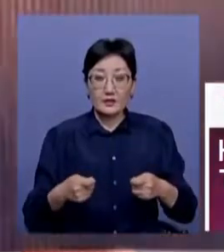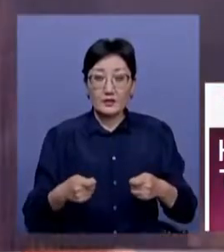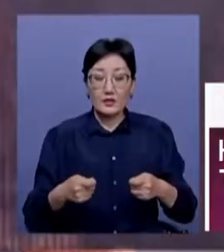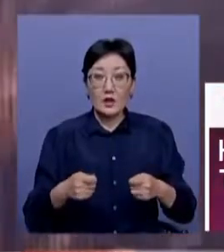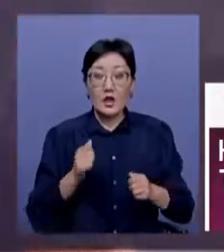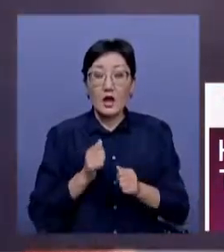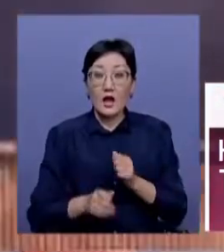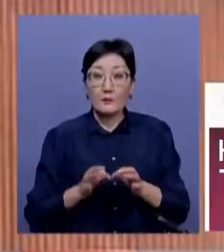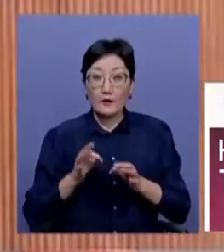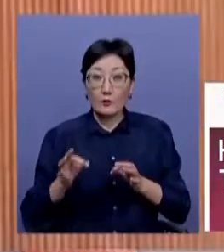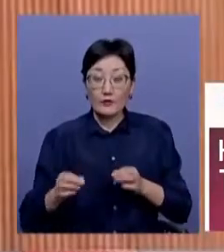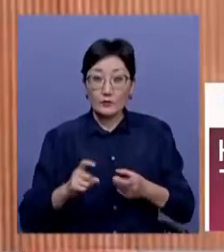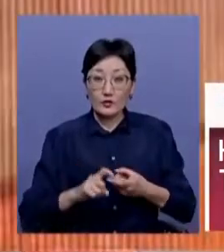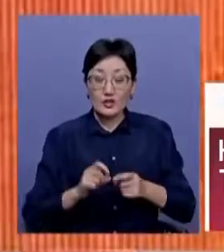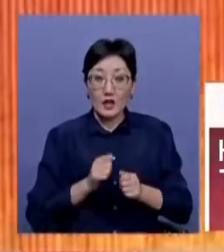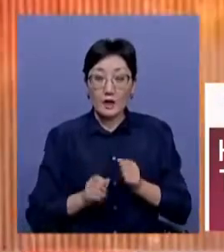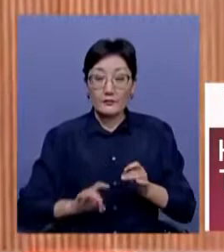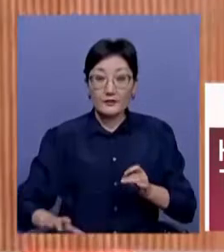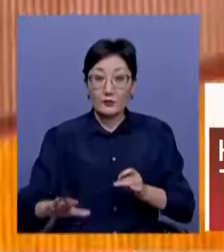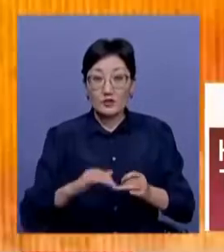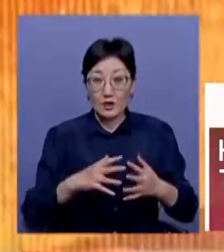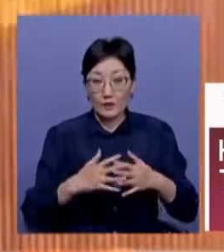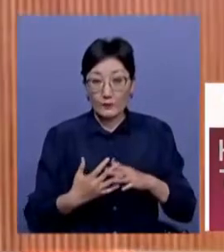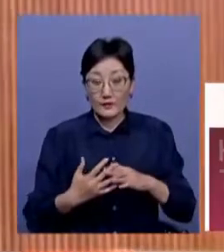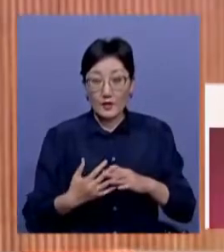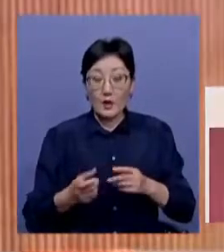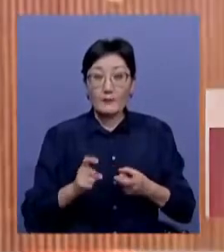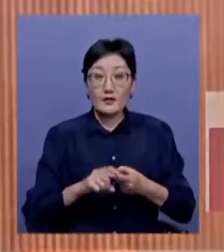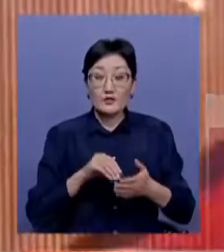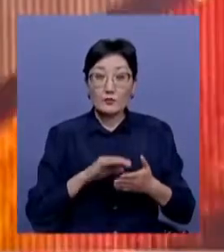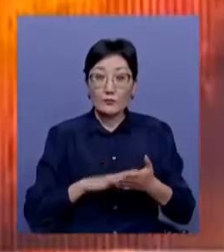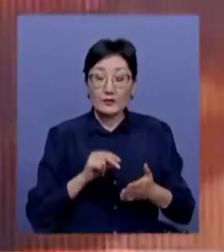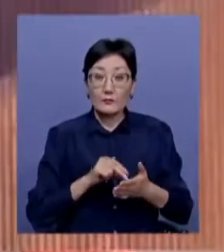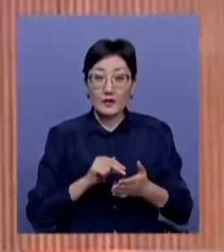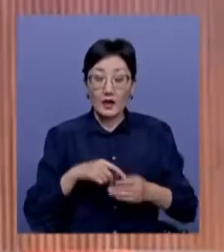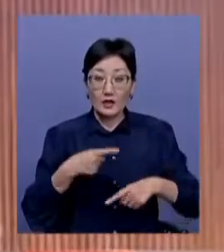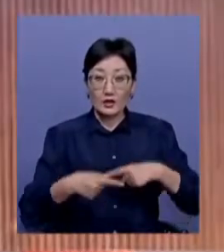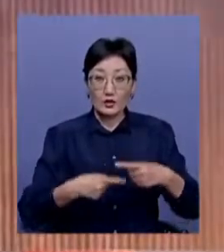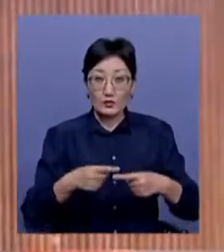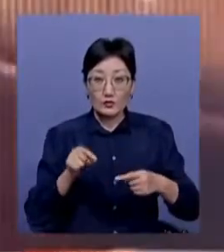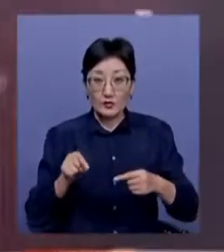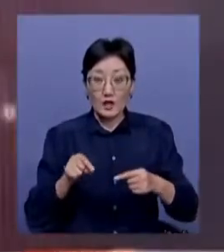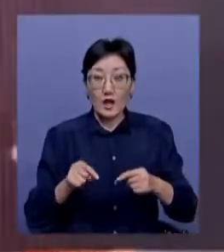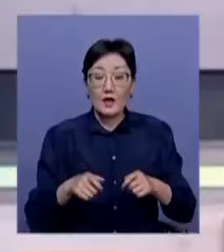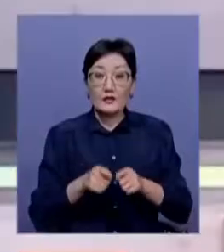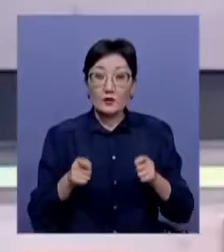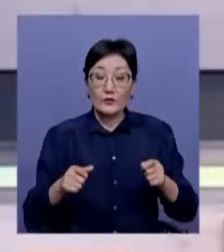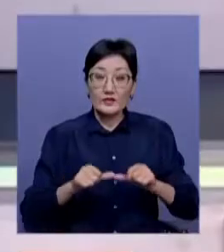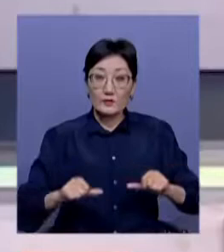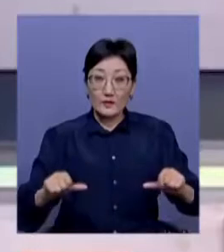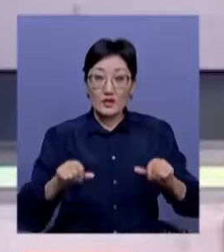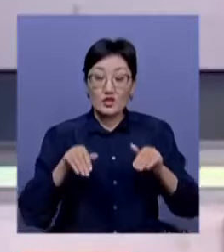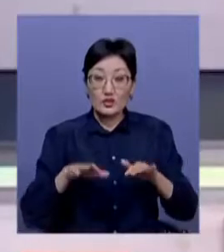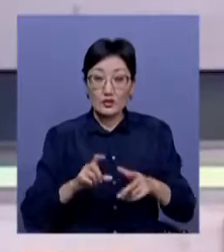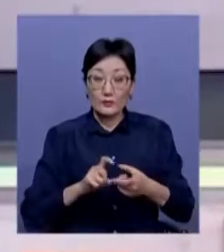әрбір регион бойынша, әрбір аудан, елді мекендер бойынша белгіленген баға арқылы және онда құрылған комиссияның